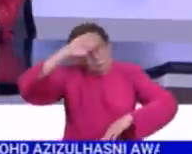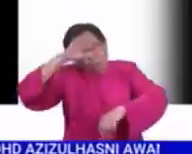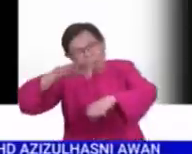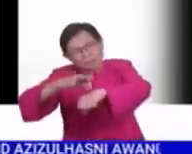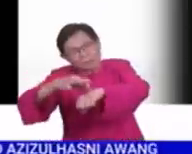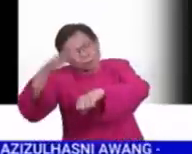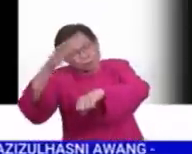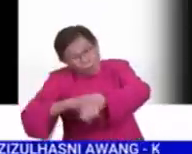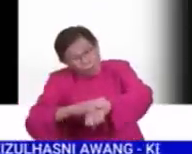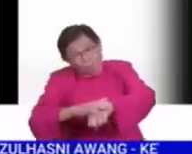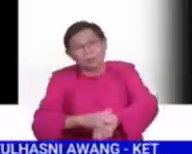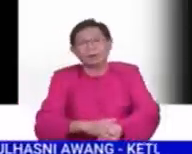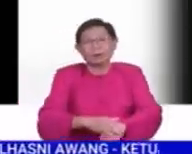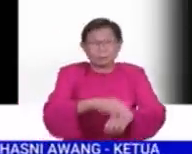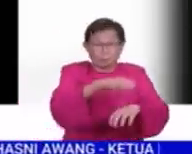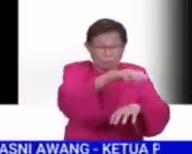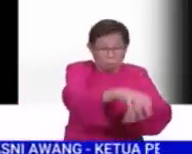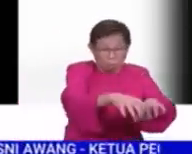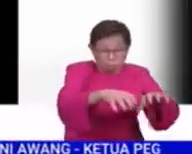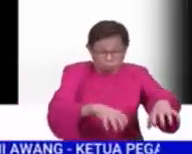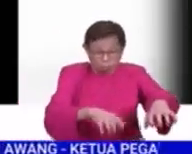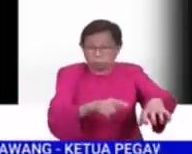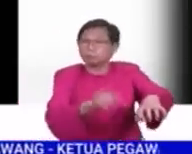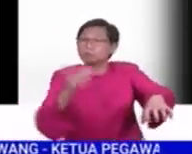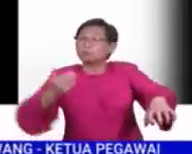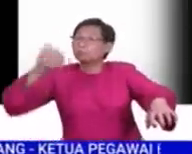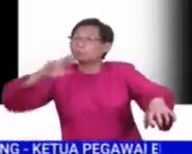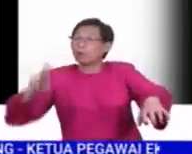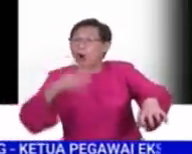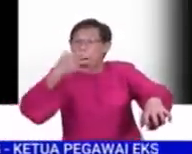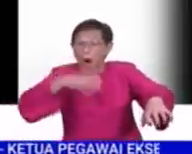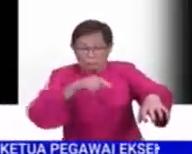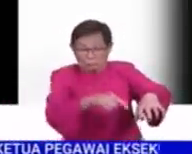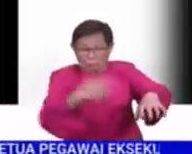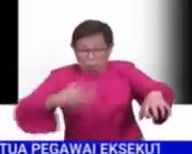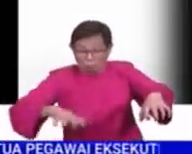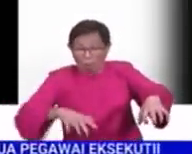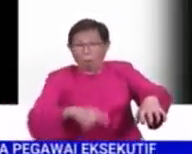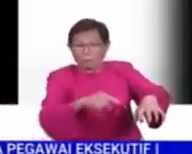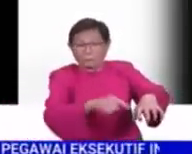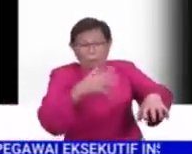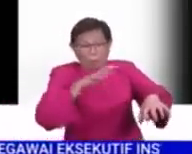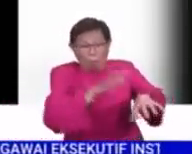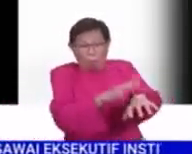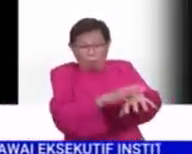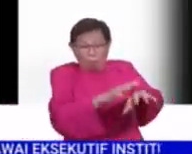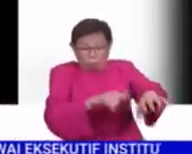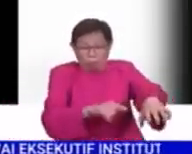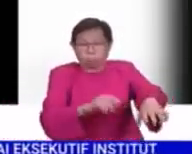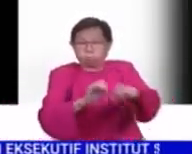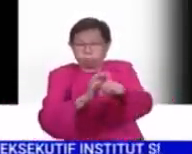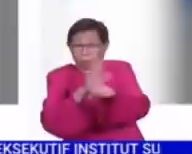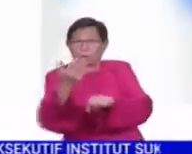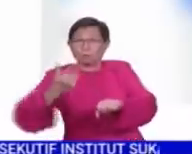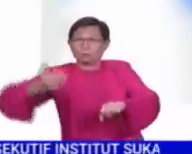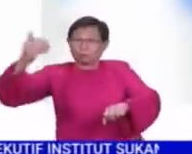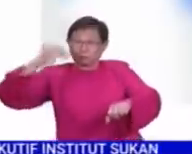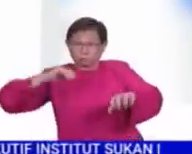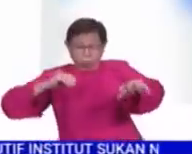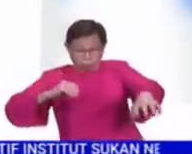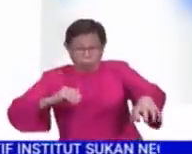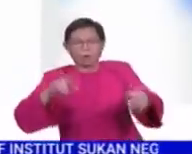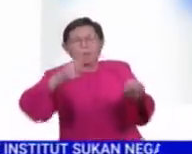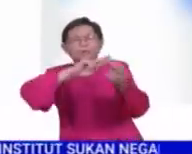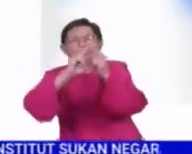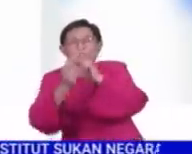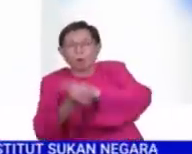ini, fungsi hotspot tracker yang dahulu digunakan untuk menjejak kawasan titik panas kes COVID-19 akan